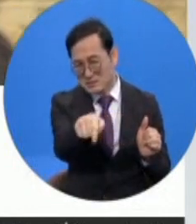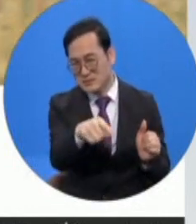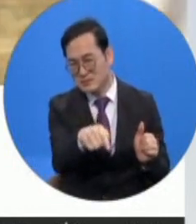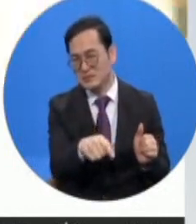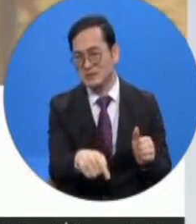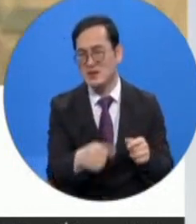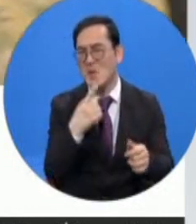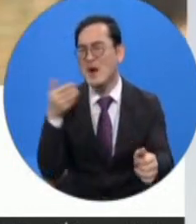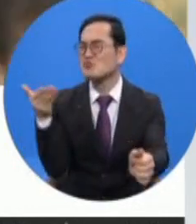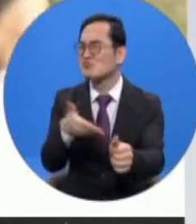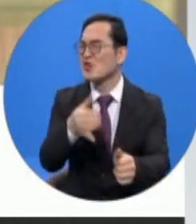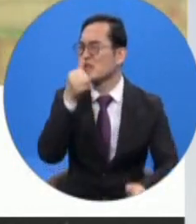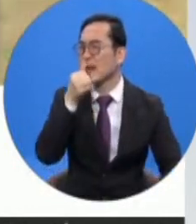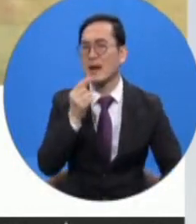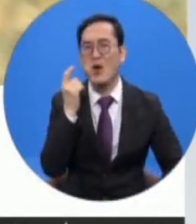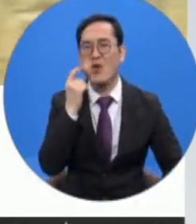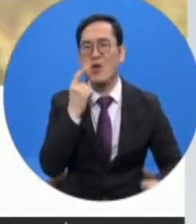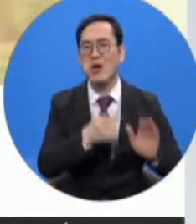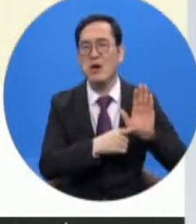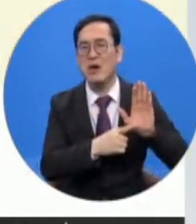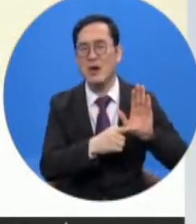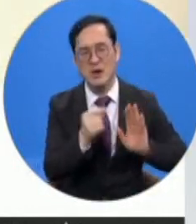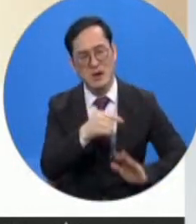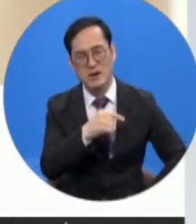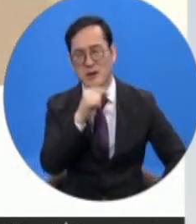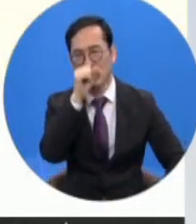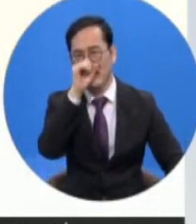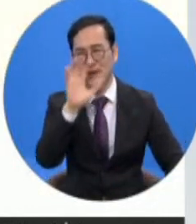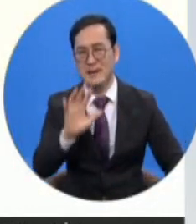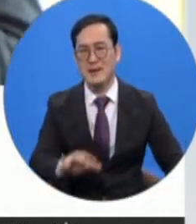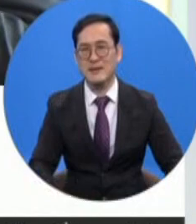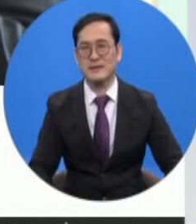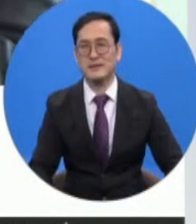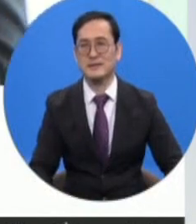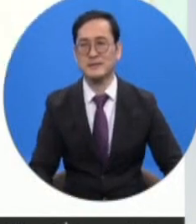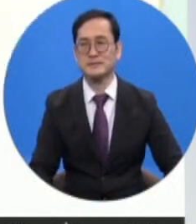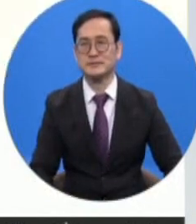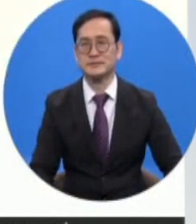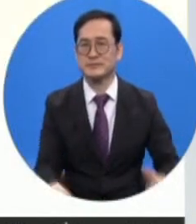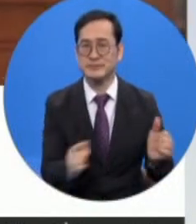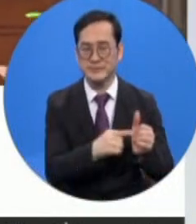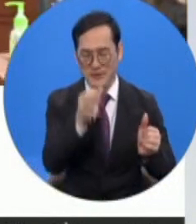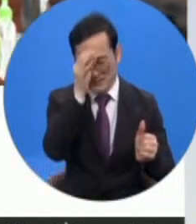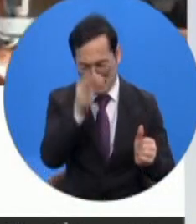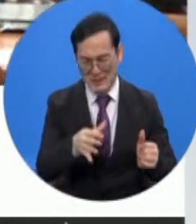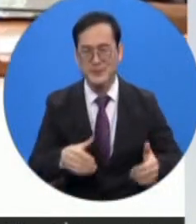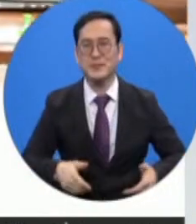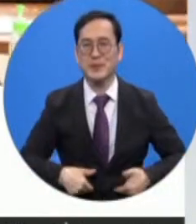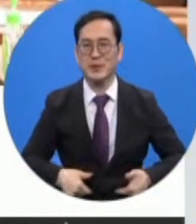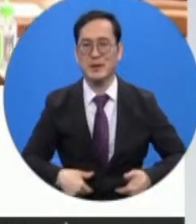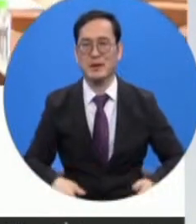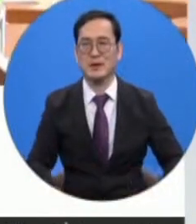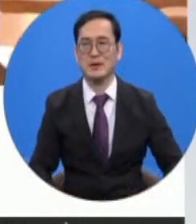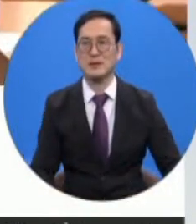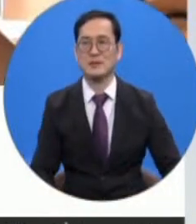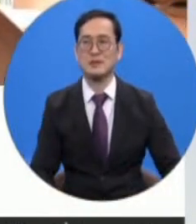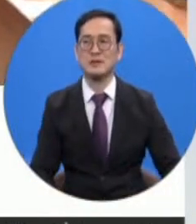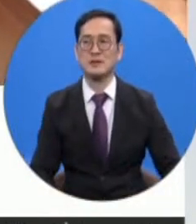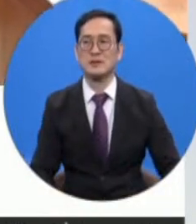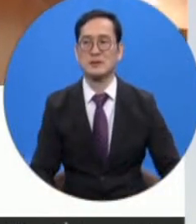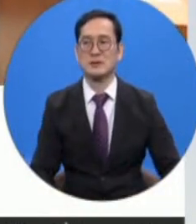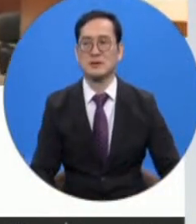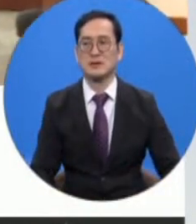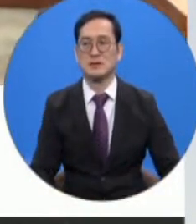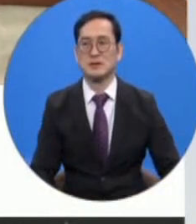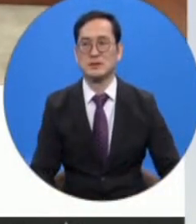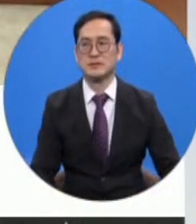진짜로 저기 잘못된 것이다라고 생각을 하고 여기에 대해서는 명백하게 사과를 해야 되고 정말로 전직 언론인